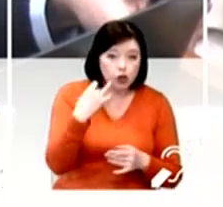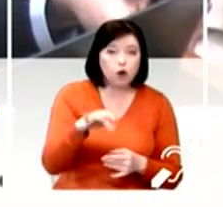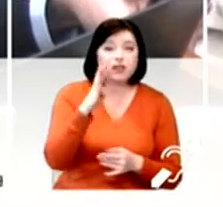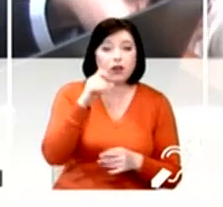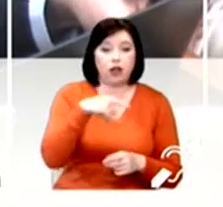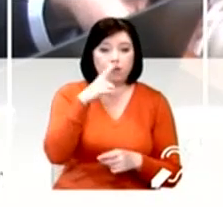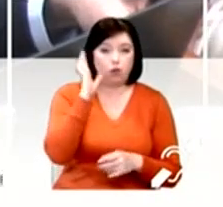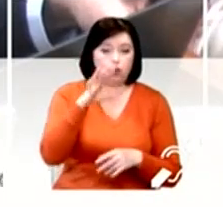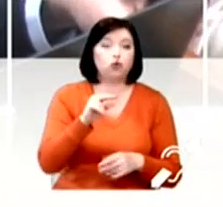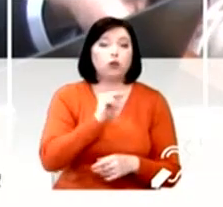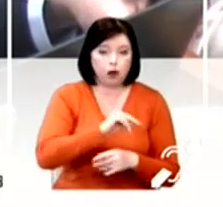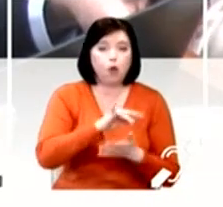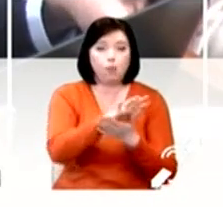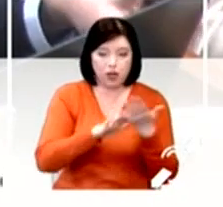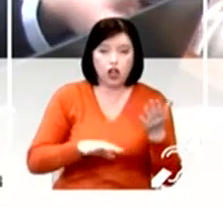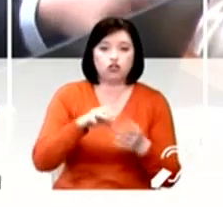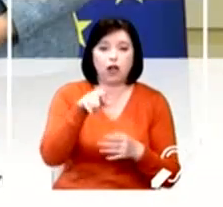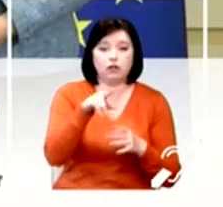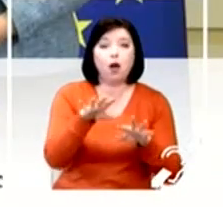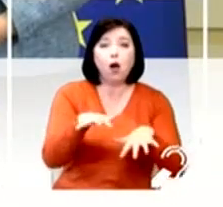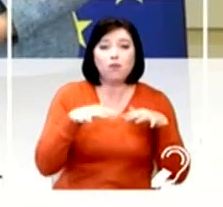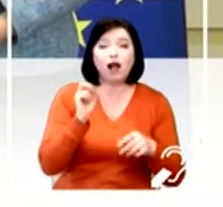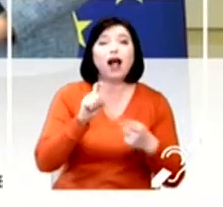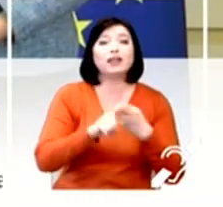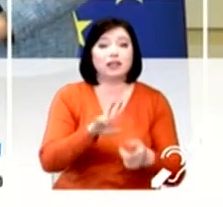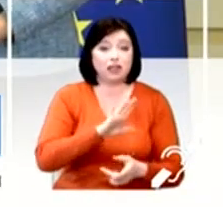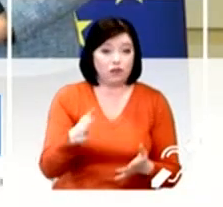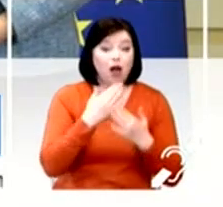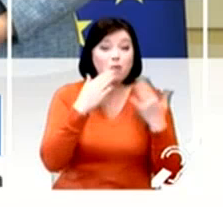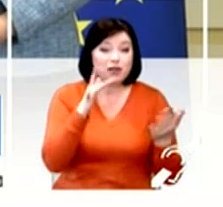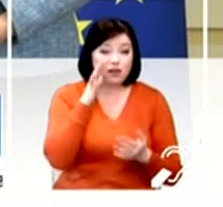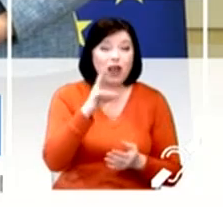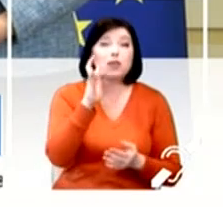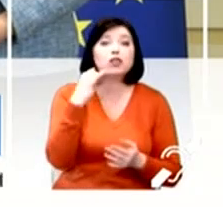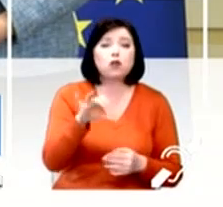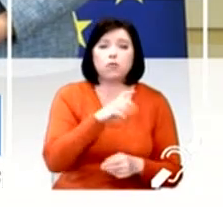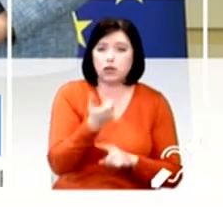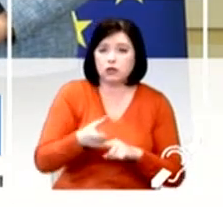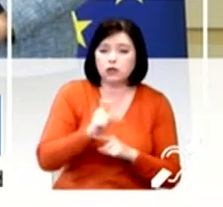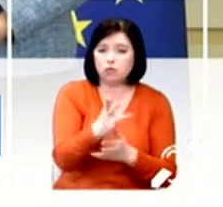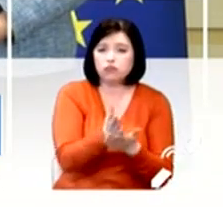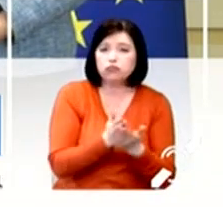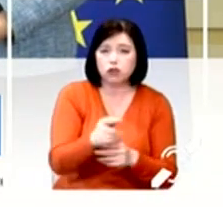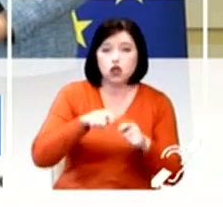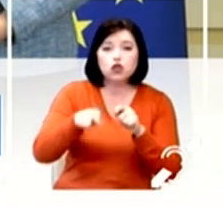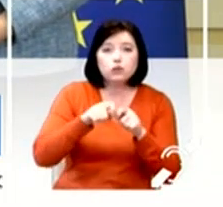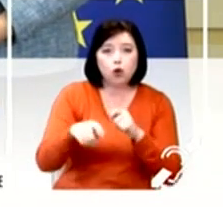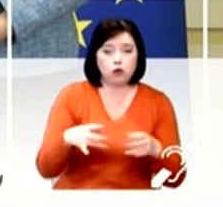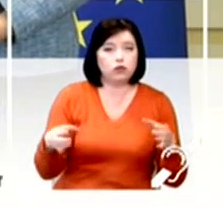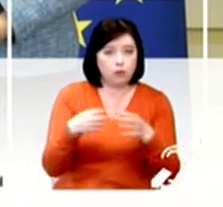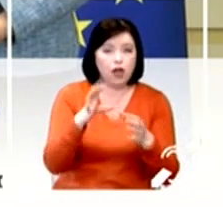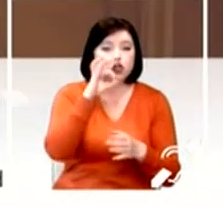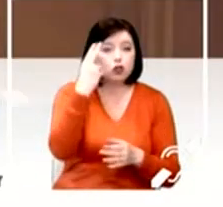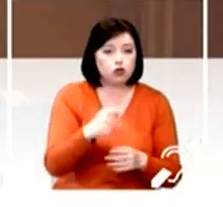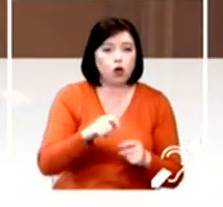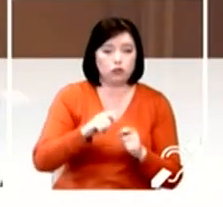că vor activa ca deputați independenți. În ultimii ani, Alexandru Nesterovski a fost printre cei mai devotați sponsori ai PSRM cu donații